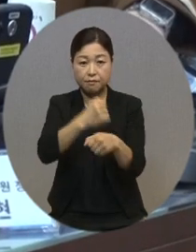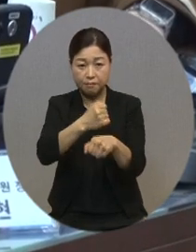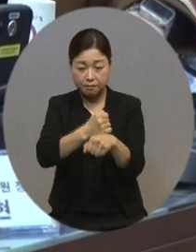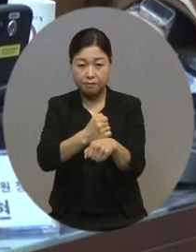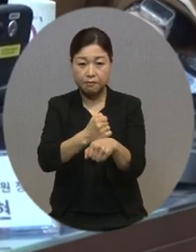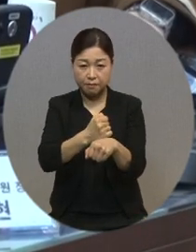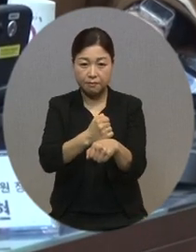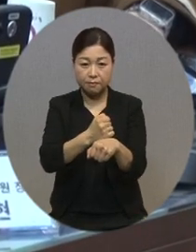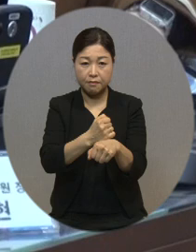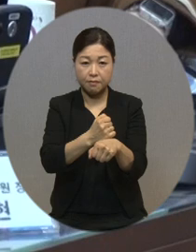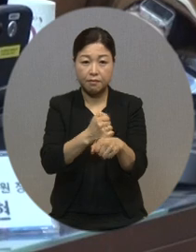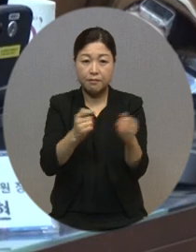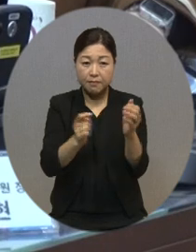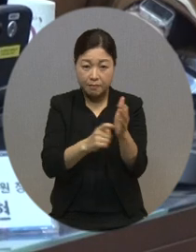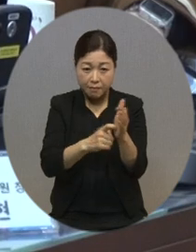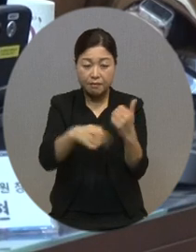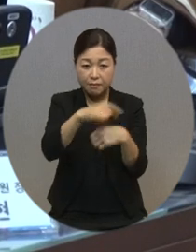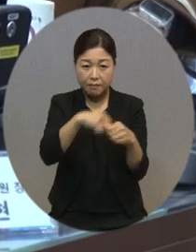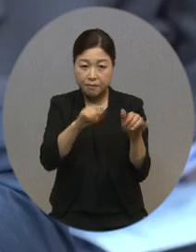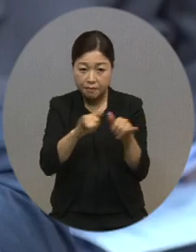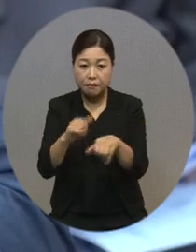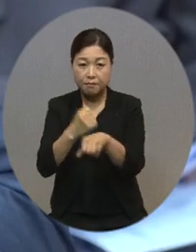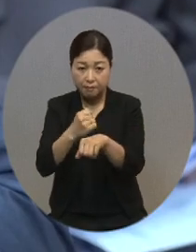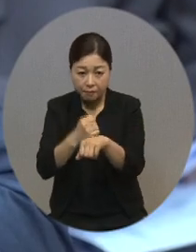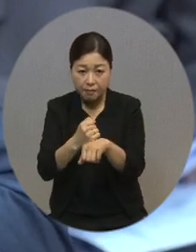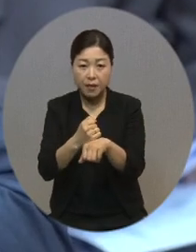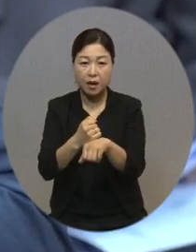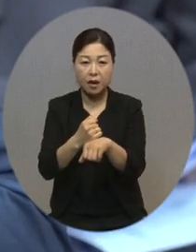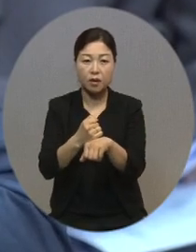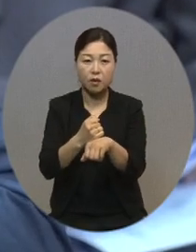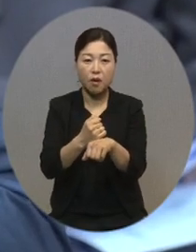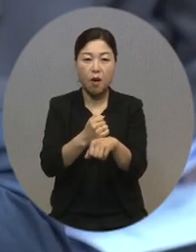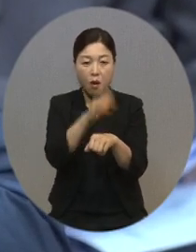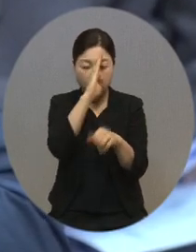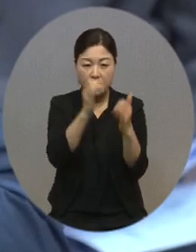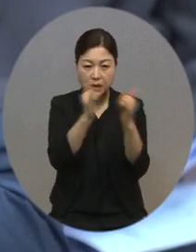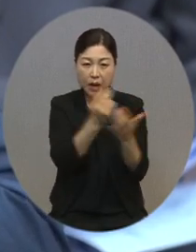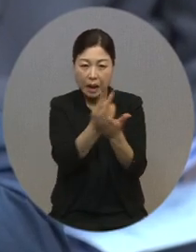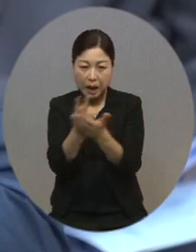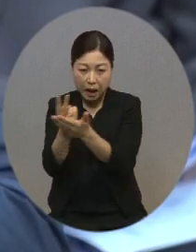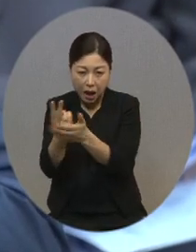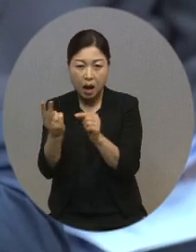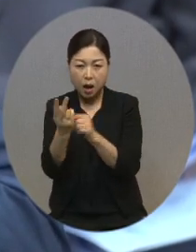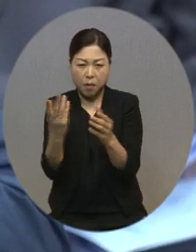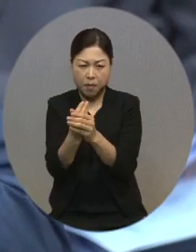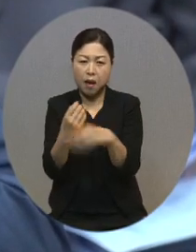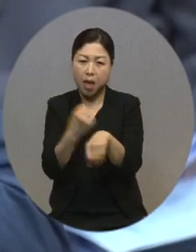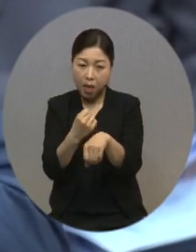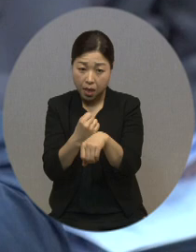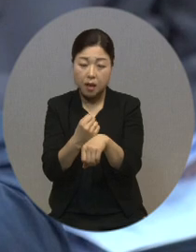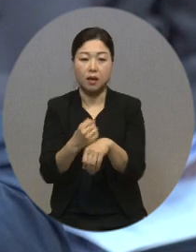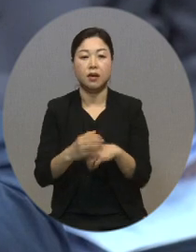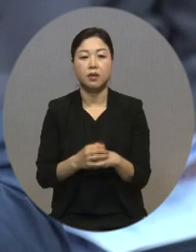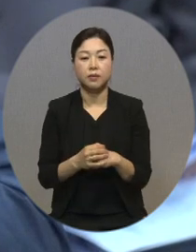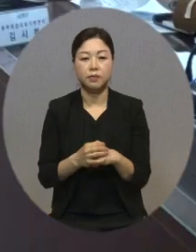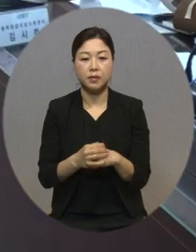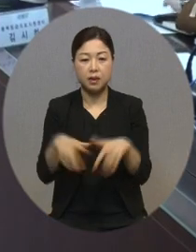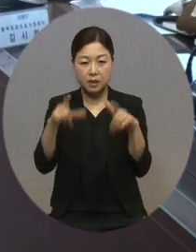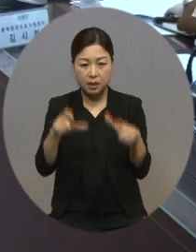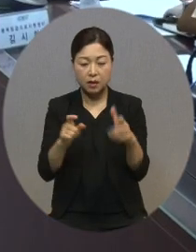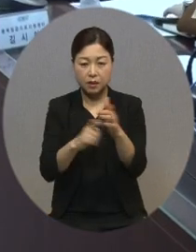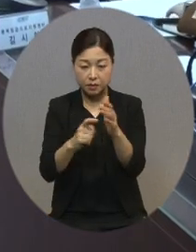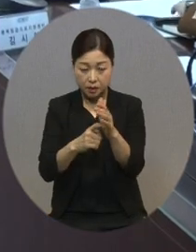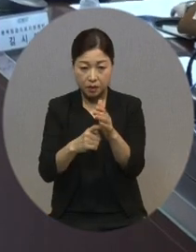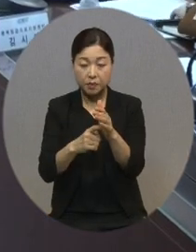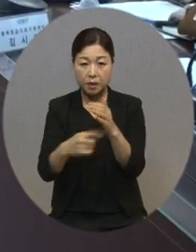응급상황에 대비하고 권역응급의료기관의 환자 쏠림을 방지하기 위해 중증응급의 환자는 지역 응급의료기관에서